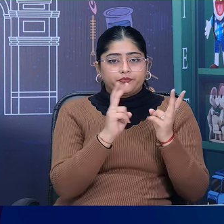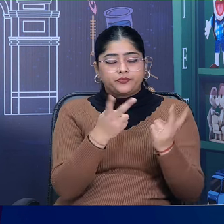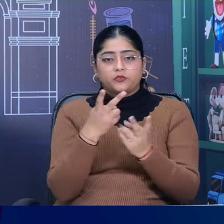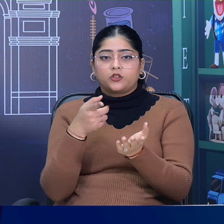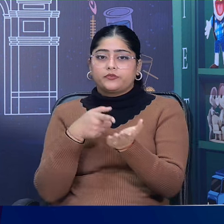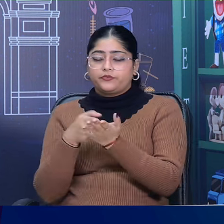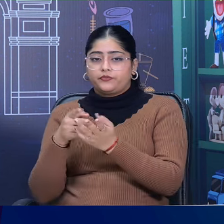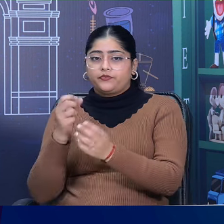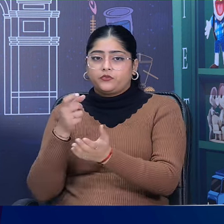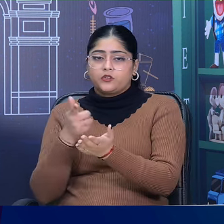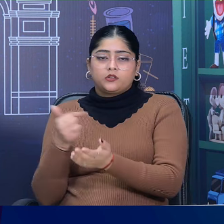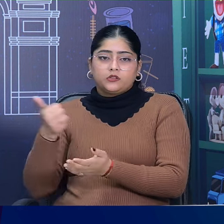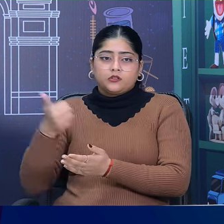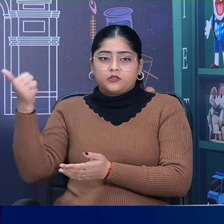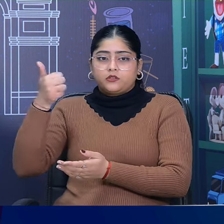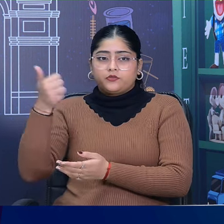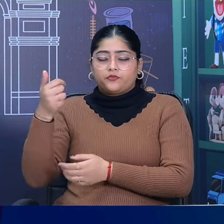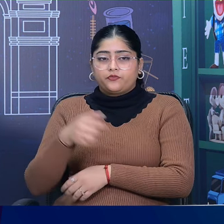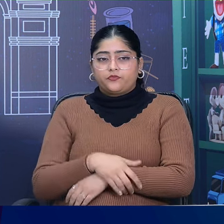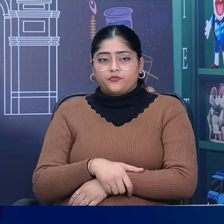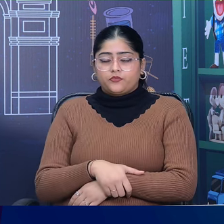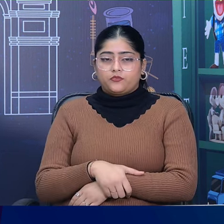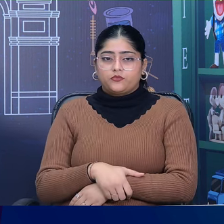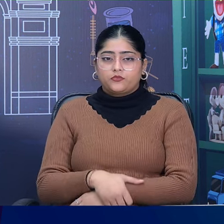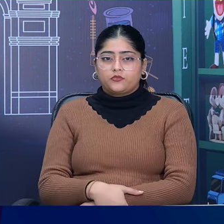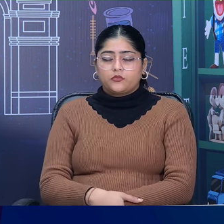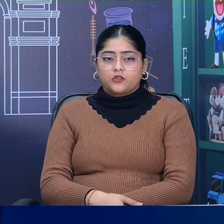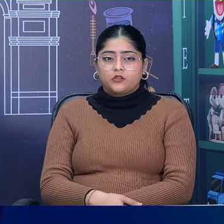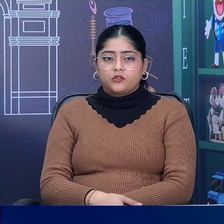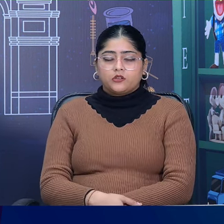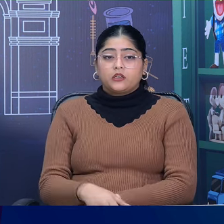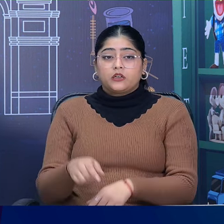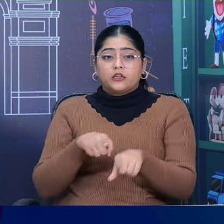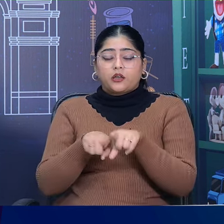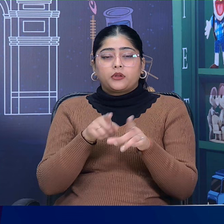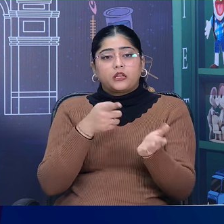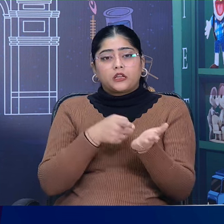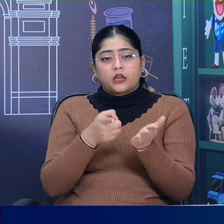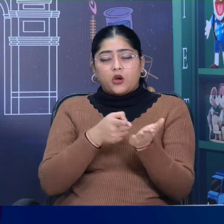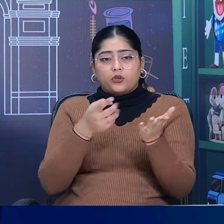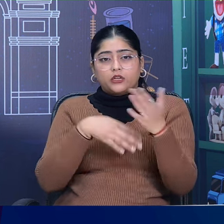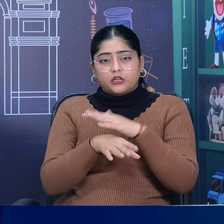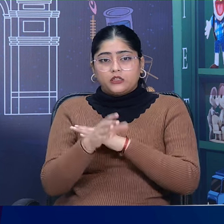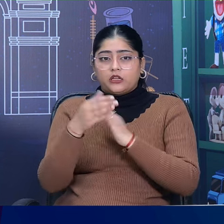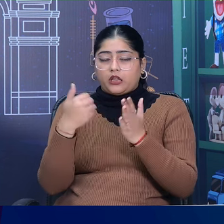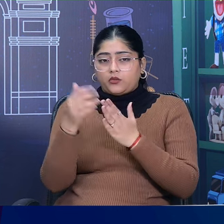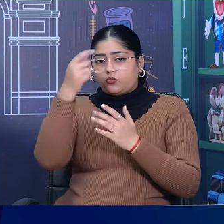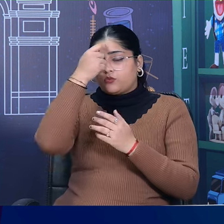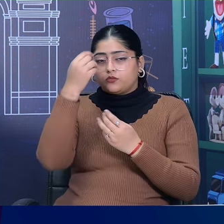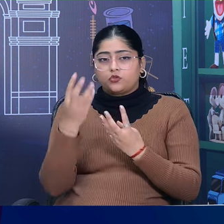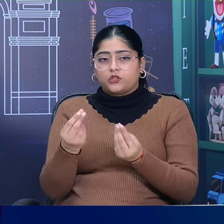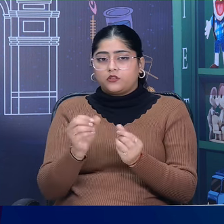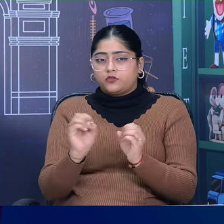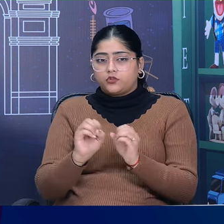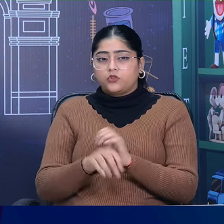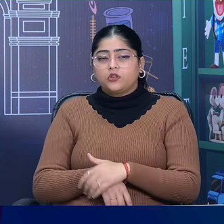ग्राम सभा से बनी ग्राम पंचायत जो कि गांव लेवल पे है अगर गांव के लेवल पे किसी की समस्या का समाधान नहीं होता तो वह इस